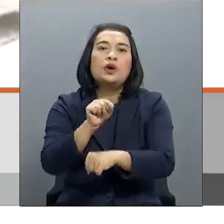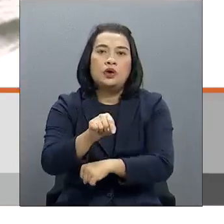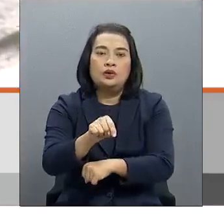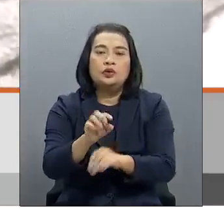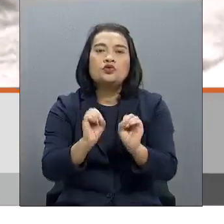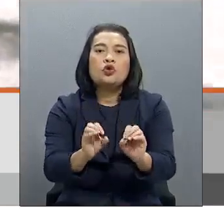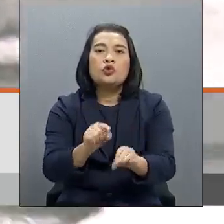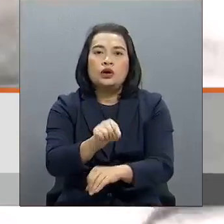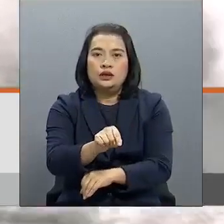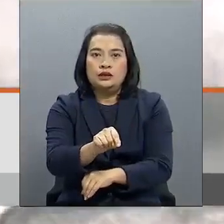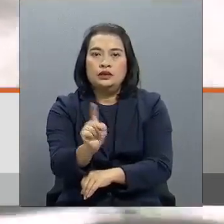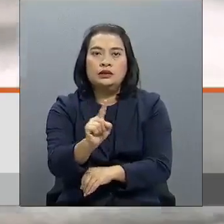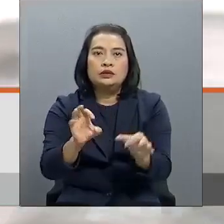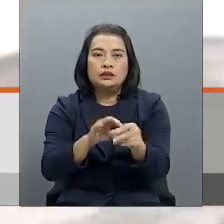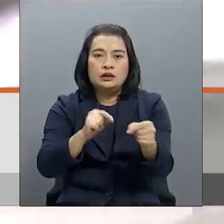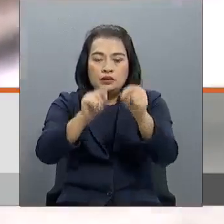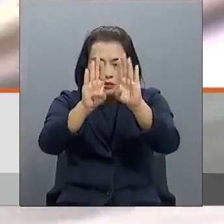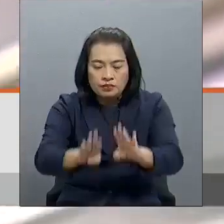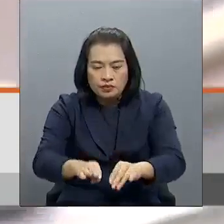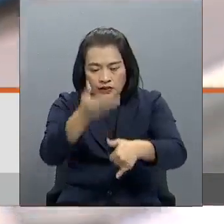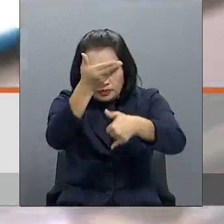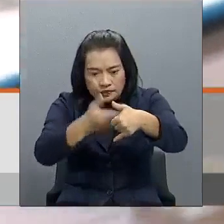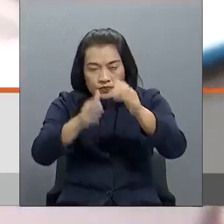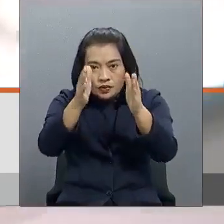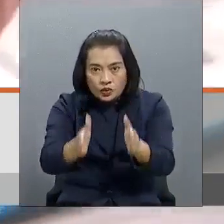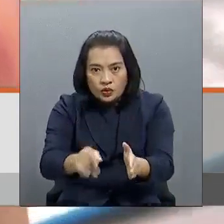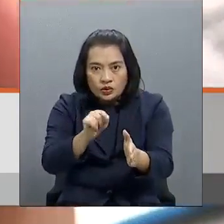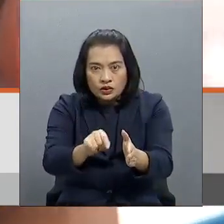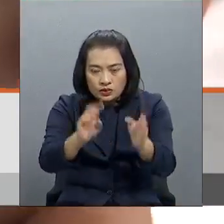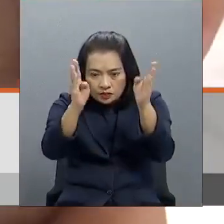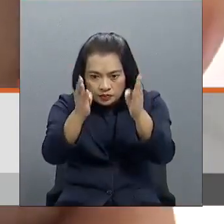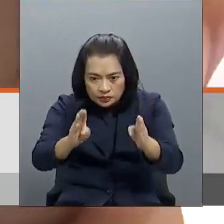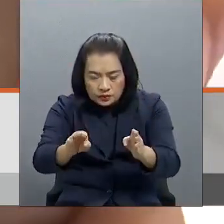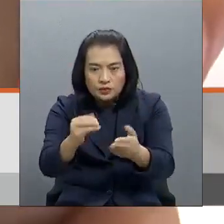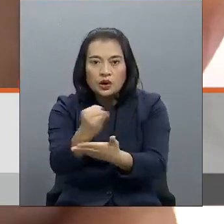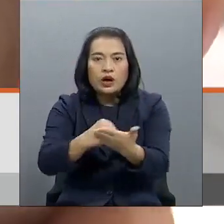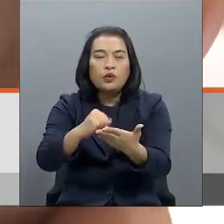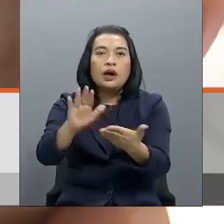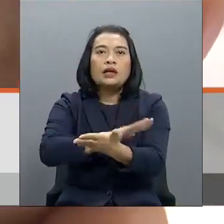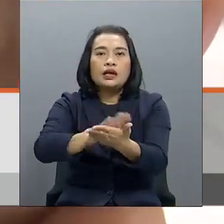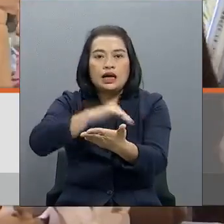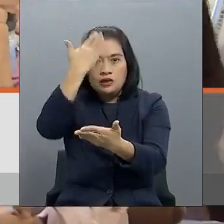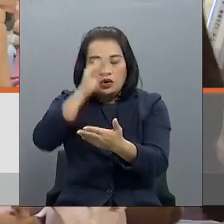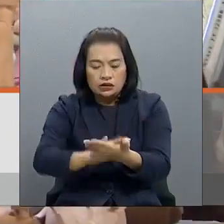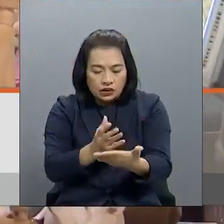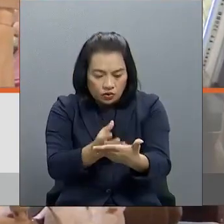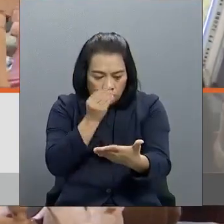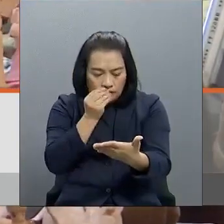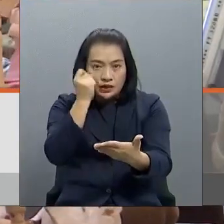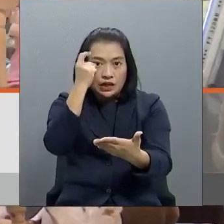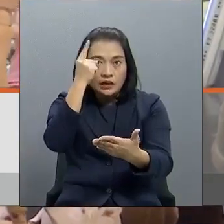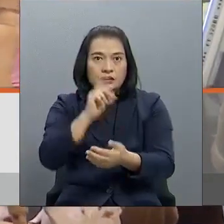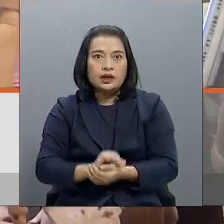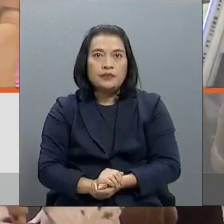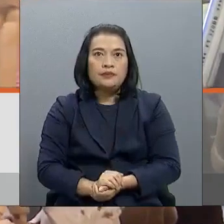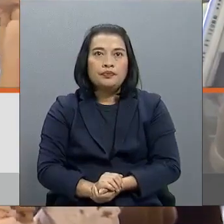างศีรษะมนุษย์ที่ไม่ได้กลมมนแต่มีเหลี่ยมมุมจึงให้ร่างภาพบนกระดาษก่อนเพื่อความเข้าใจส่วนคนเล็กน้